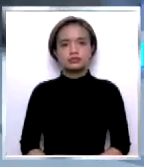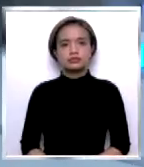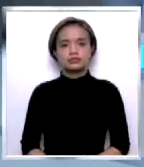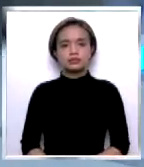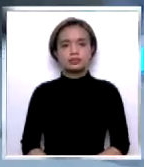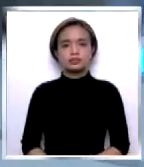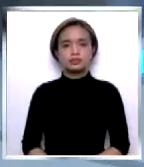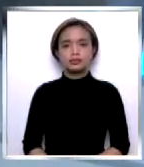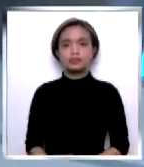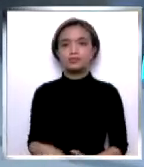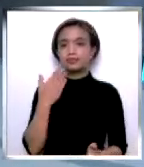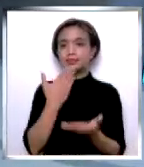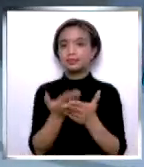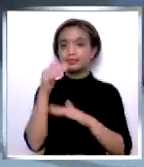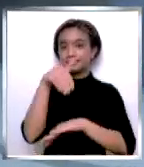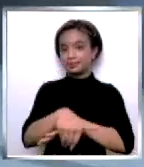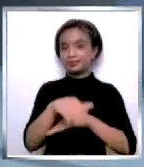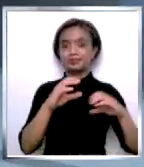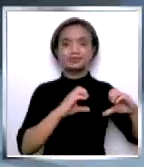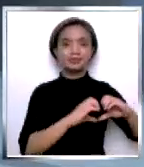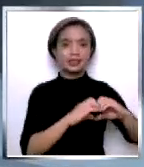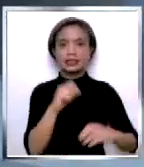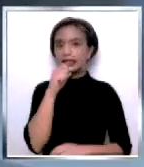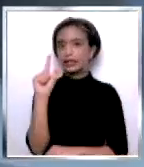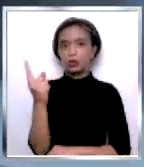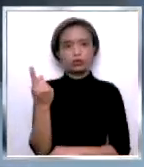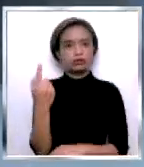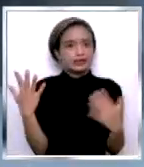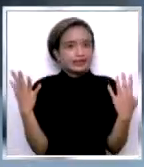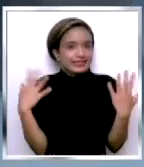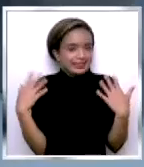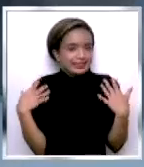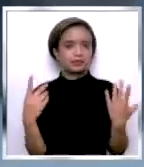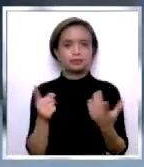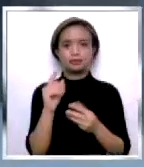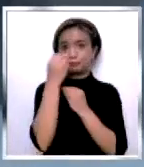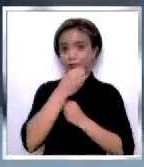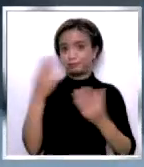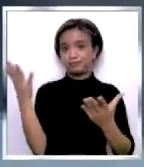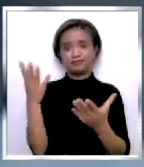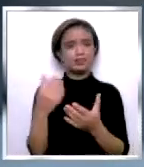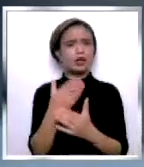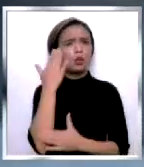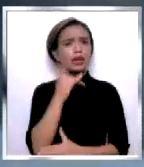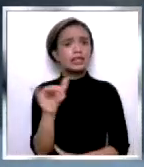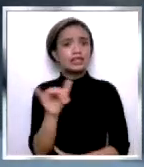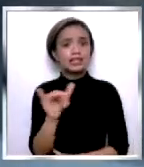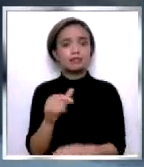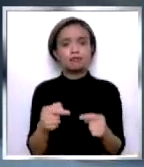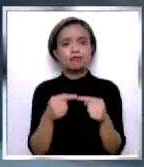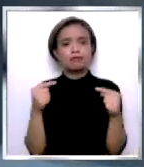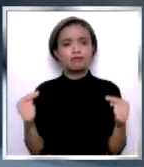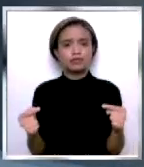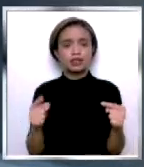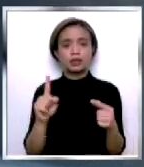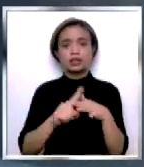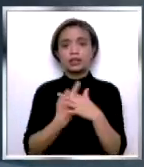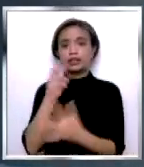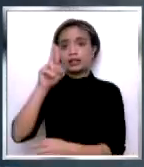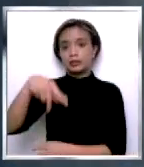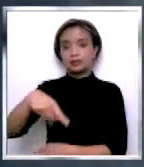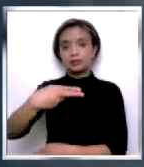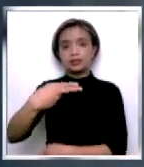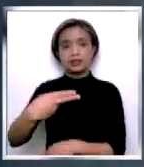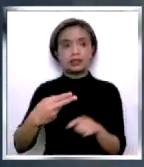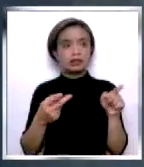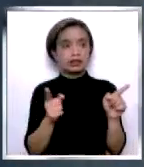Good evening mga kapuso. More than just kilig ang ibibida nating chika dahil pati ang magkaribal sa Startup PH na sina Alden at Jeric